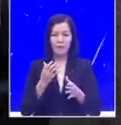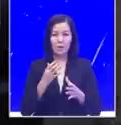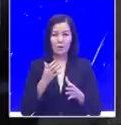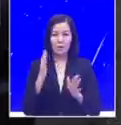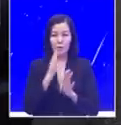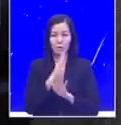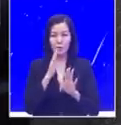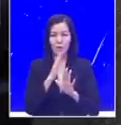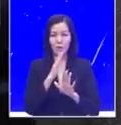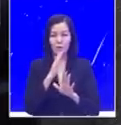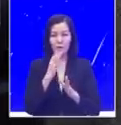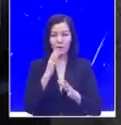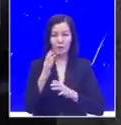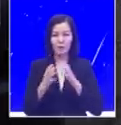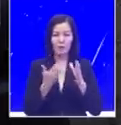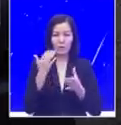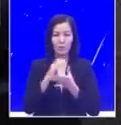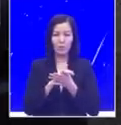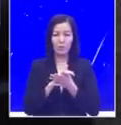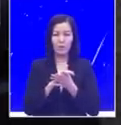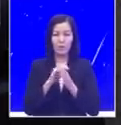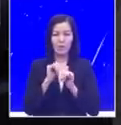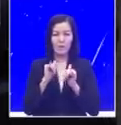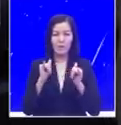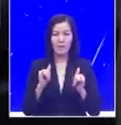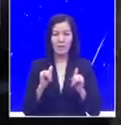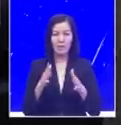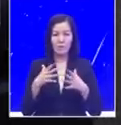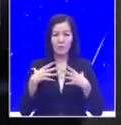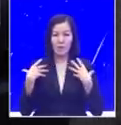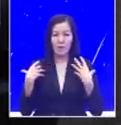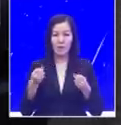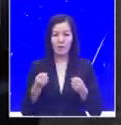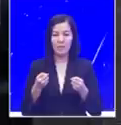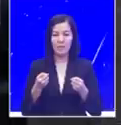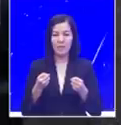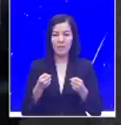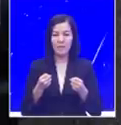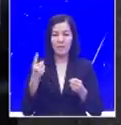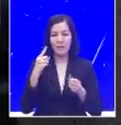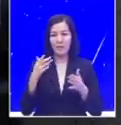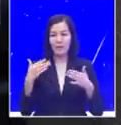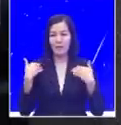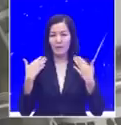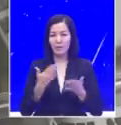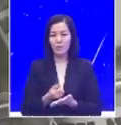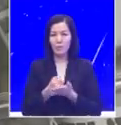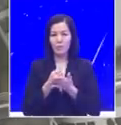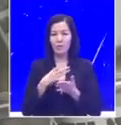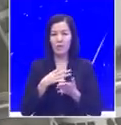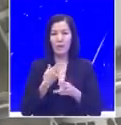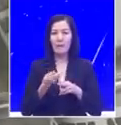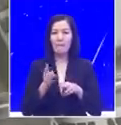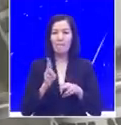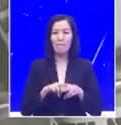кеңейту, қоғамның барлық мүшесін салауаттығын артыру жөніндегі бастамаларға қолдау болып табылады. Бұл